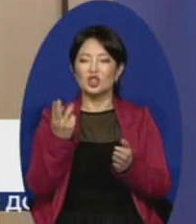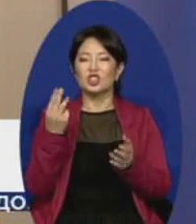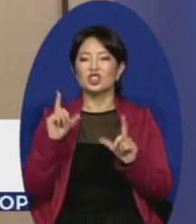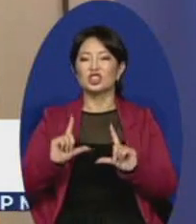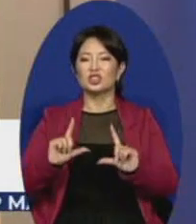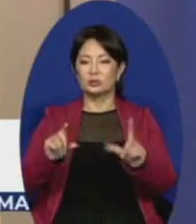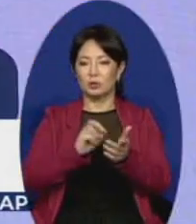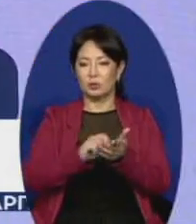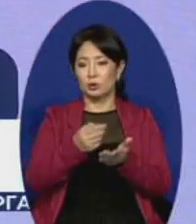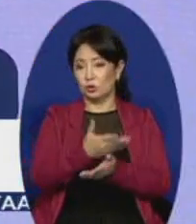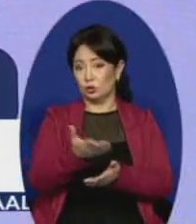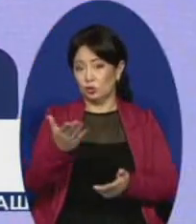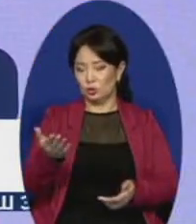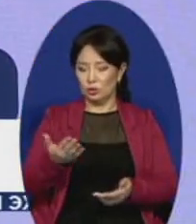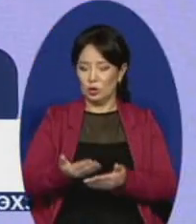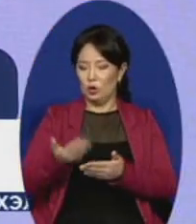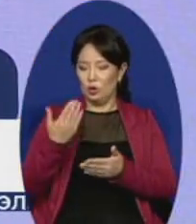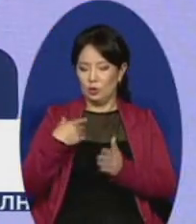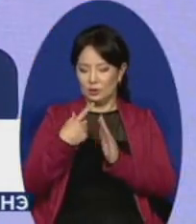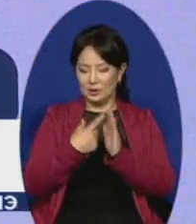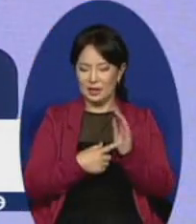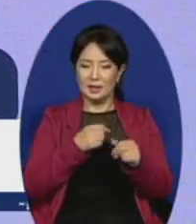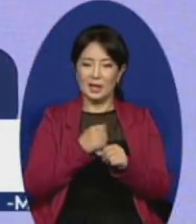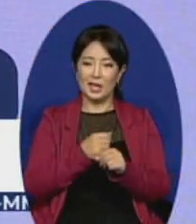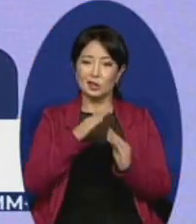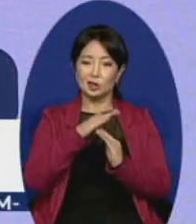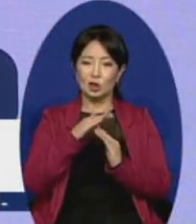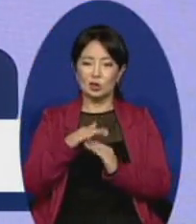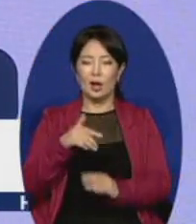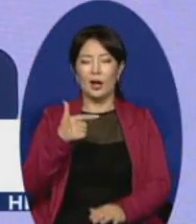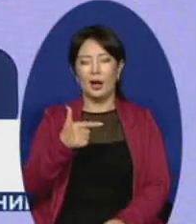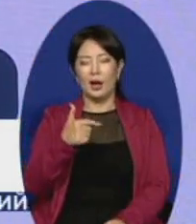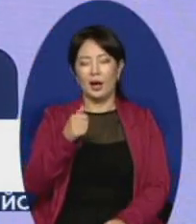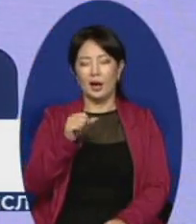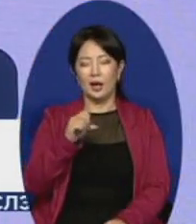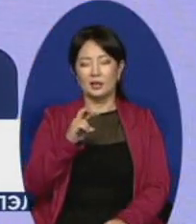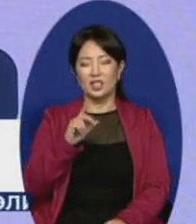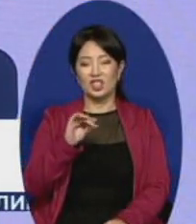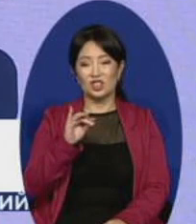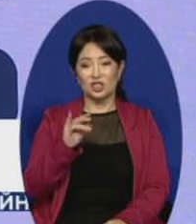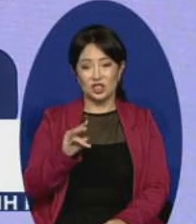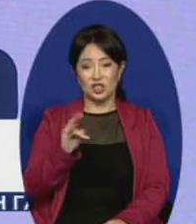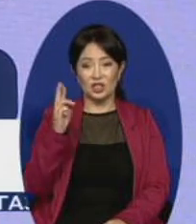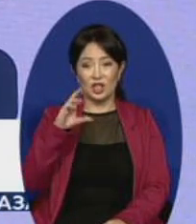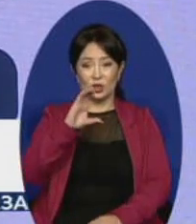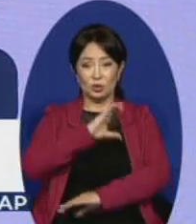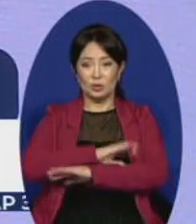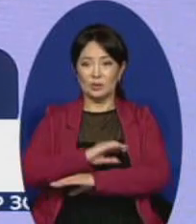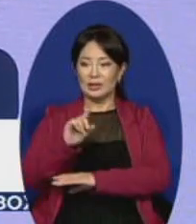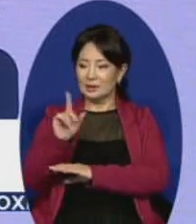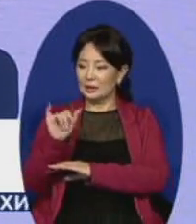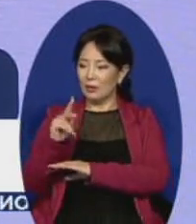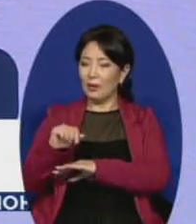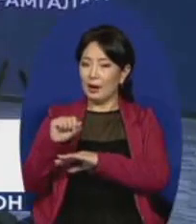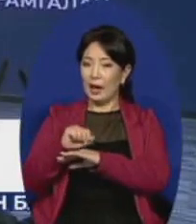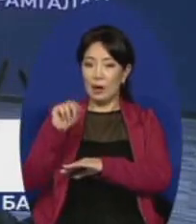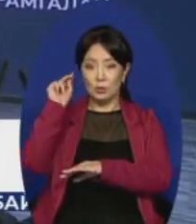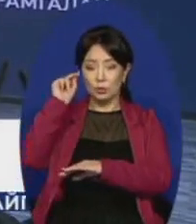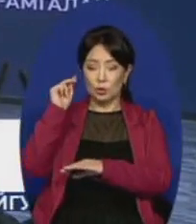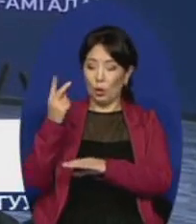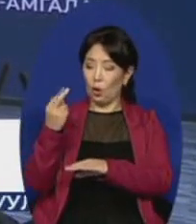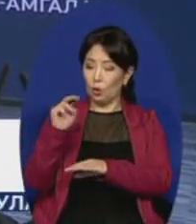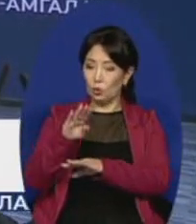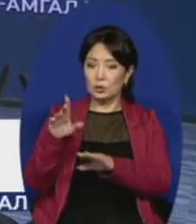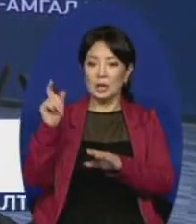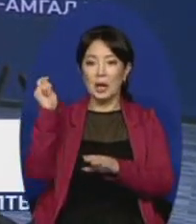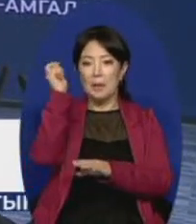диплом бичиж өгсөн. Тухайлбал өнгөрсөн сард үйл ажиллагааг нь зогсоосон газарчин дээд сургуулиас Завхан аймгийн нэг суманд 20 гаруй суралцаагүй